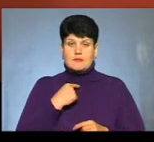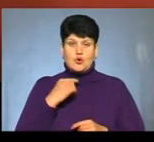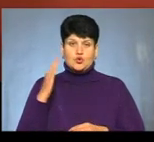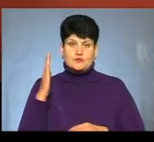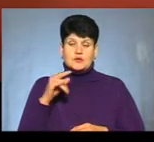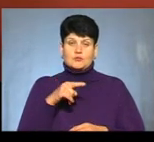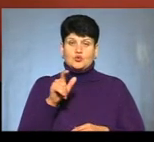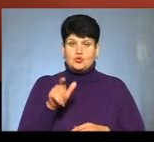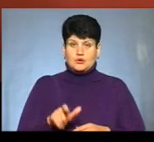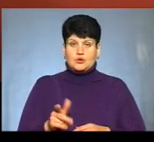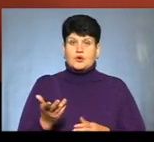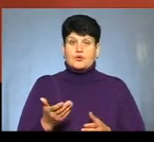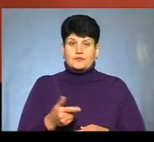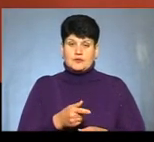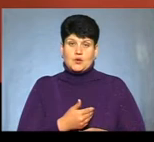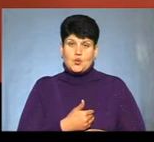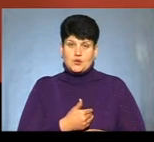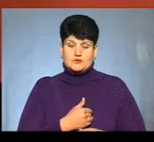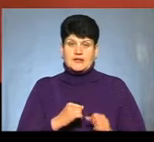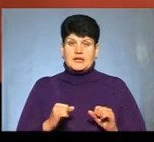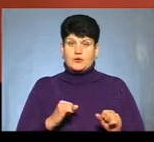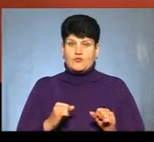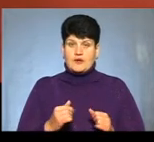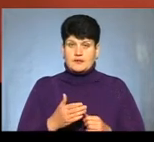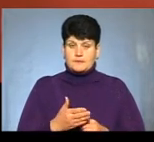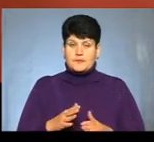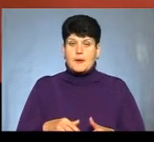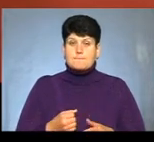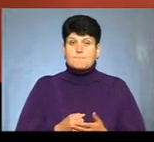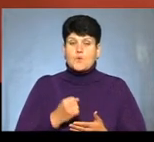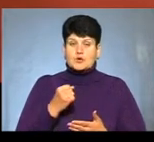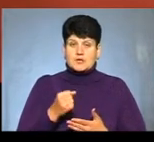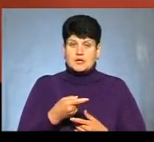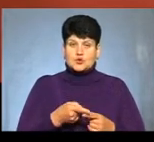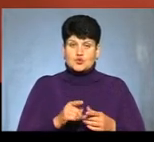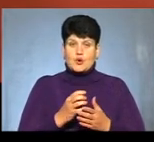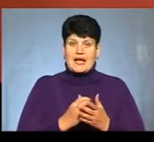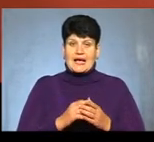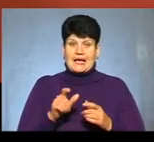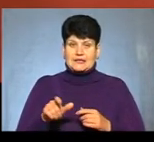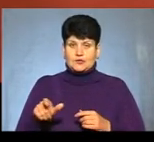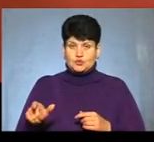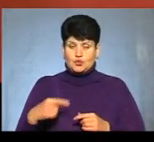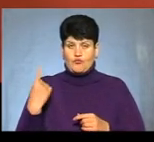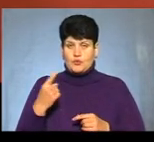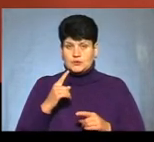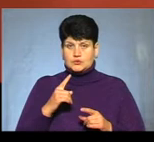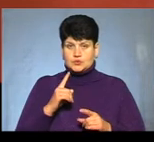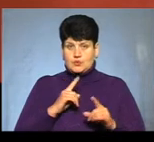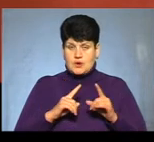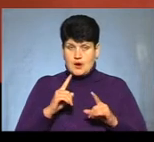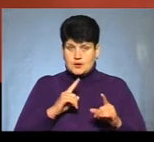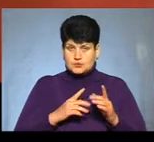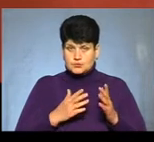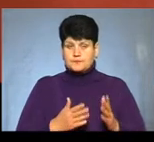таємним голосуванням ту людину, яка би вони хотіли, щоб вона керувала ними, подає цю кандидатуру до обласної ради, так, бо це